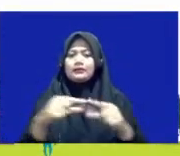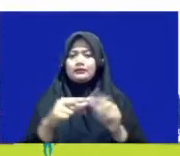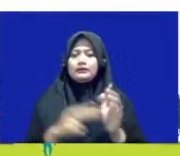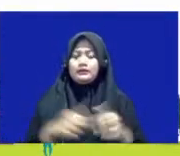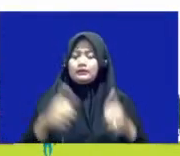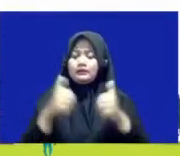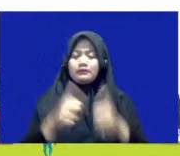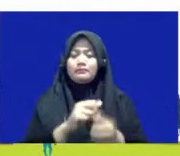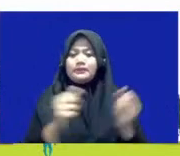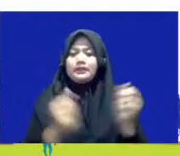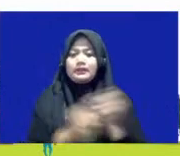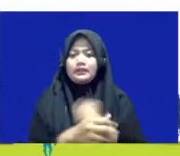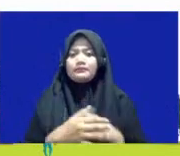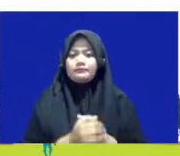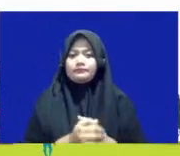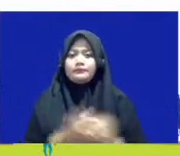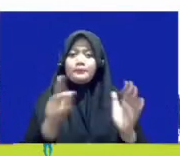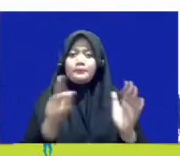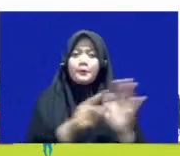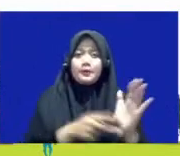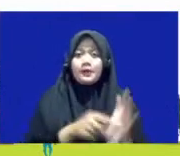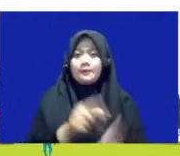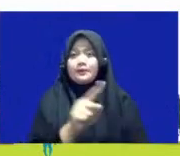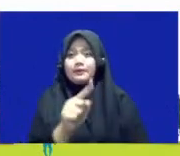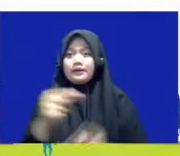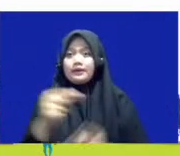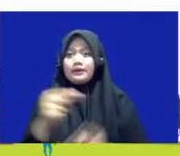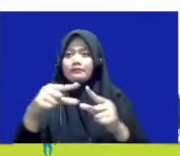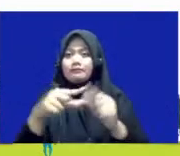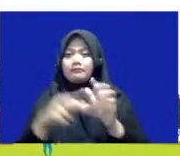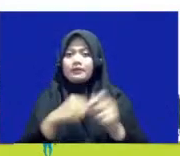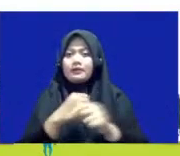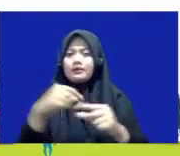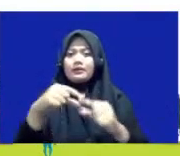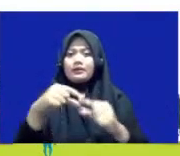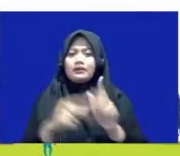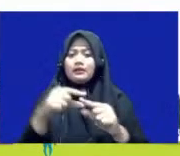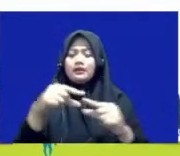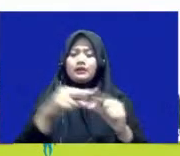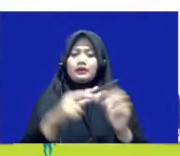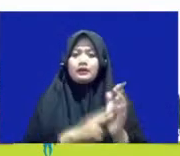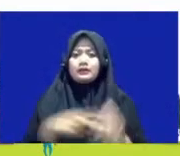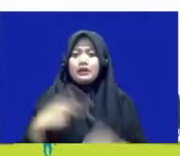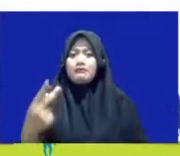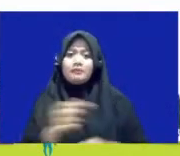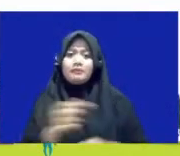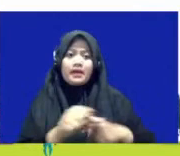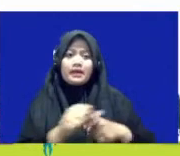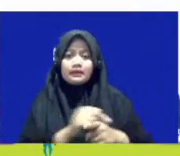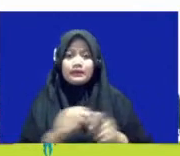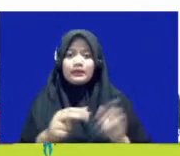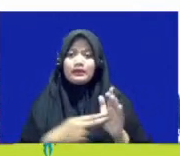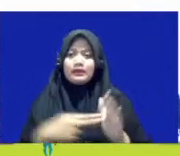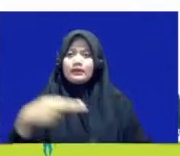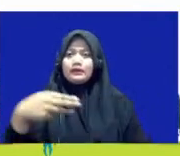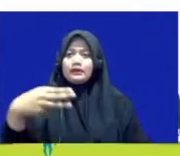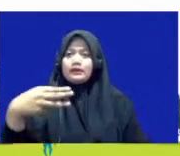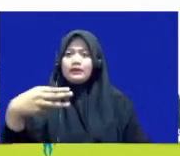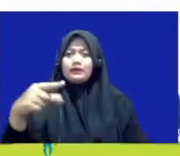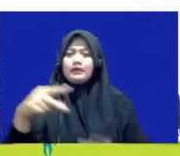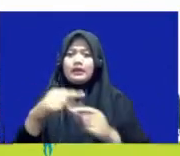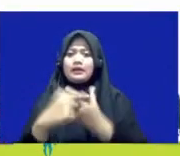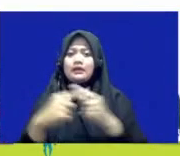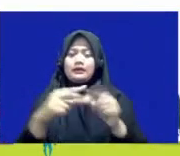di Kabupaten Pangandaran. Kami melatih para nelayan untuk ikut berperan aktif dalam